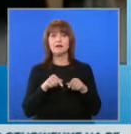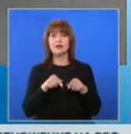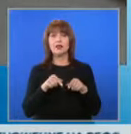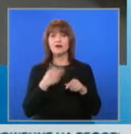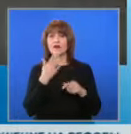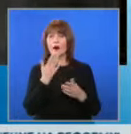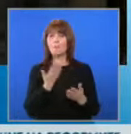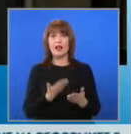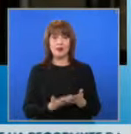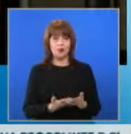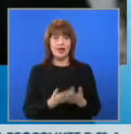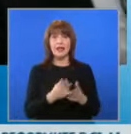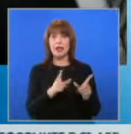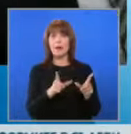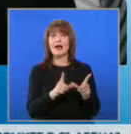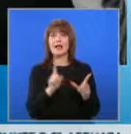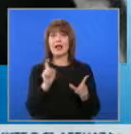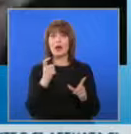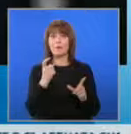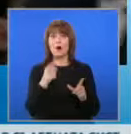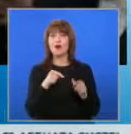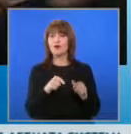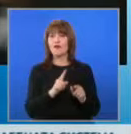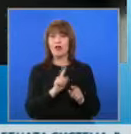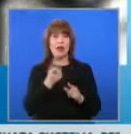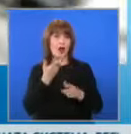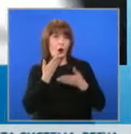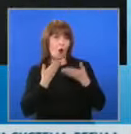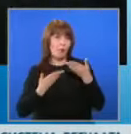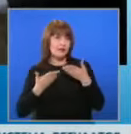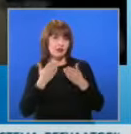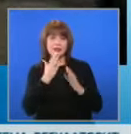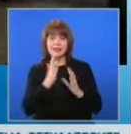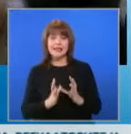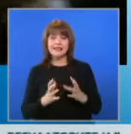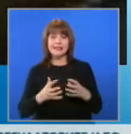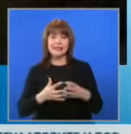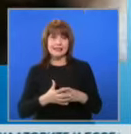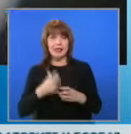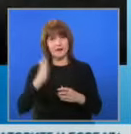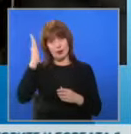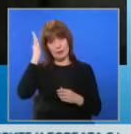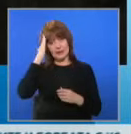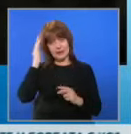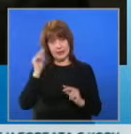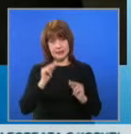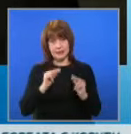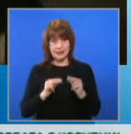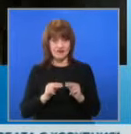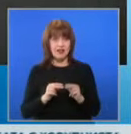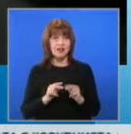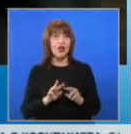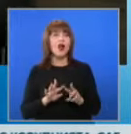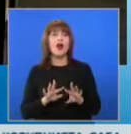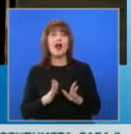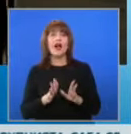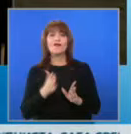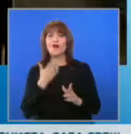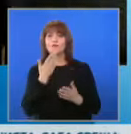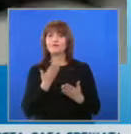с това предложение на Мария Габриел и то не е било обсъждано за състав на Министерския съвет. Но какво